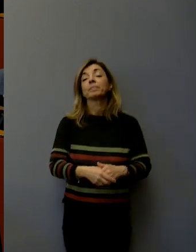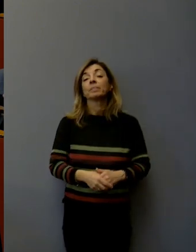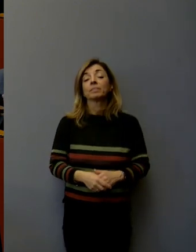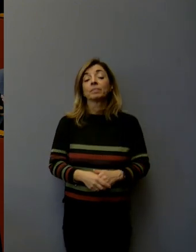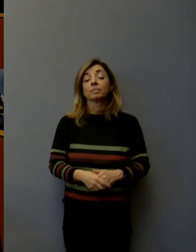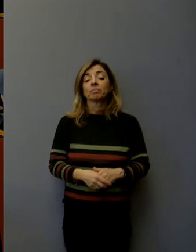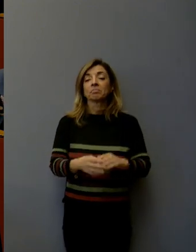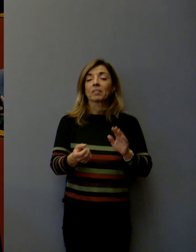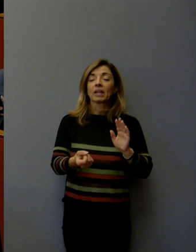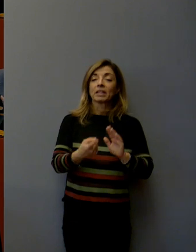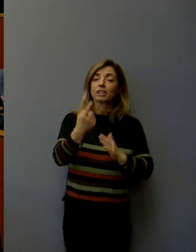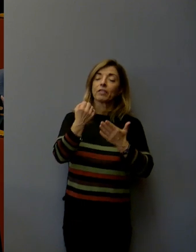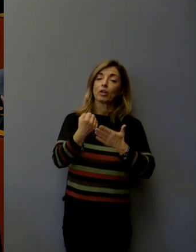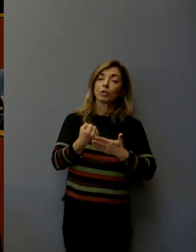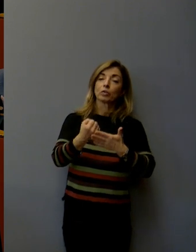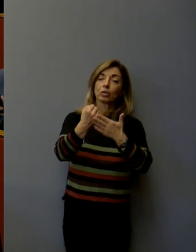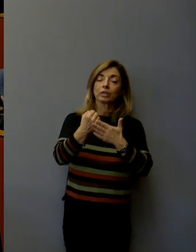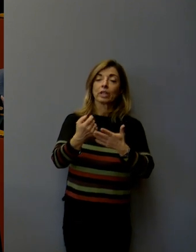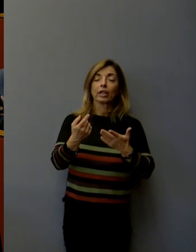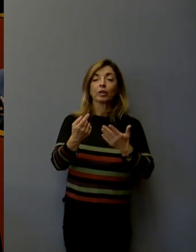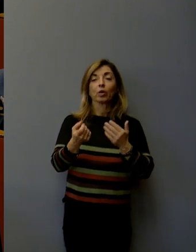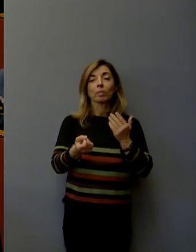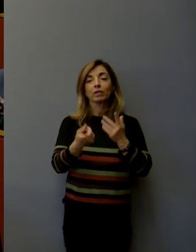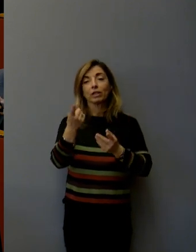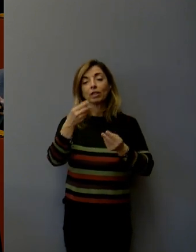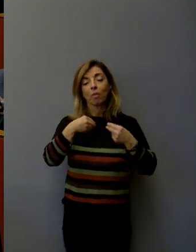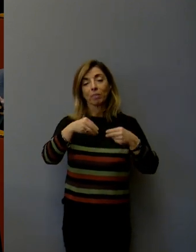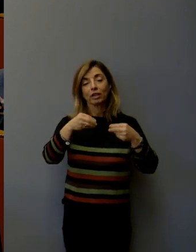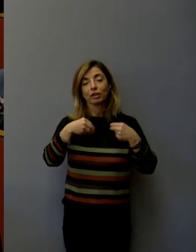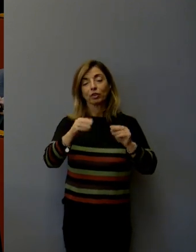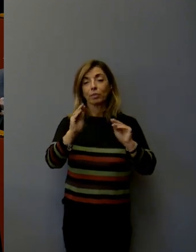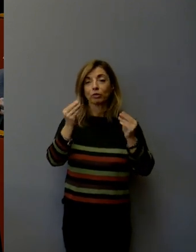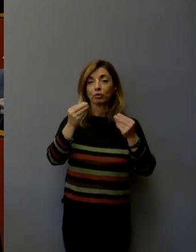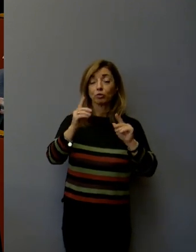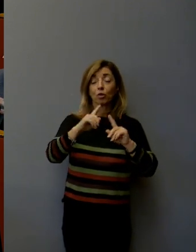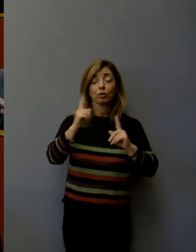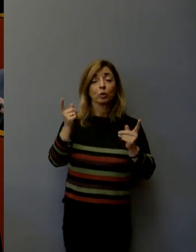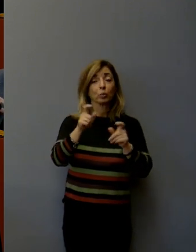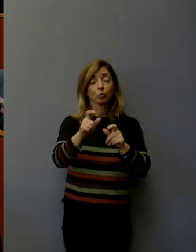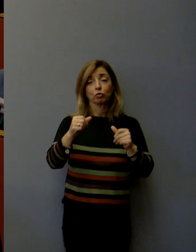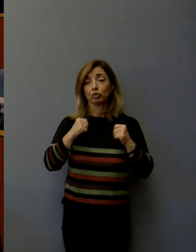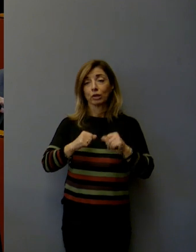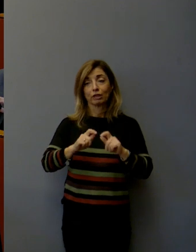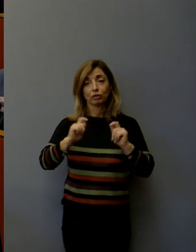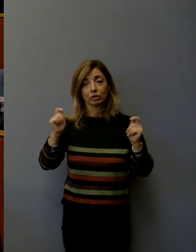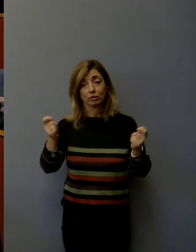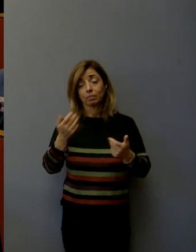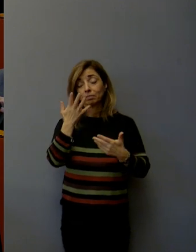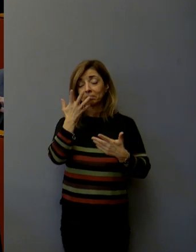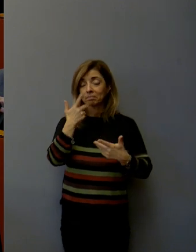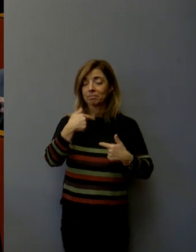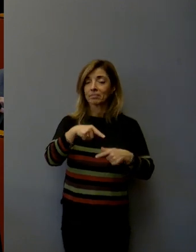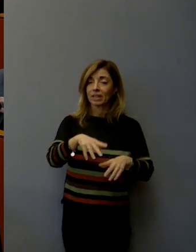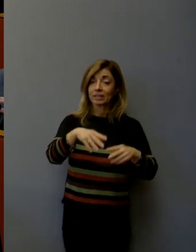all'iniziativa al sostegno all'iniziativa per la partecipazione dei giovani e dei cittadini in generale quindi mi fa piacere partire da questo Visto che